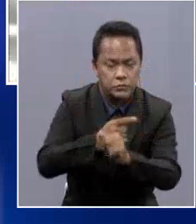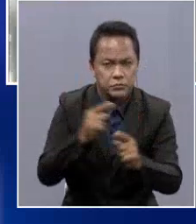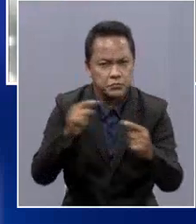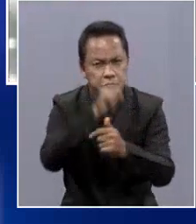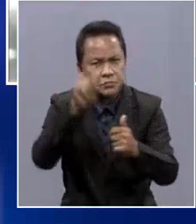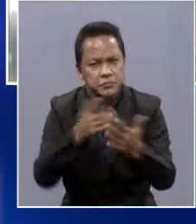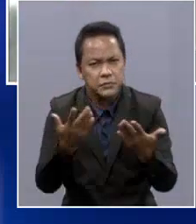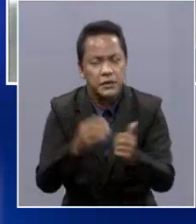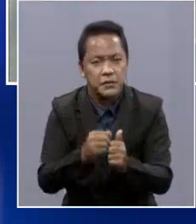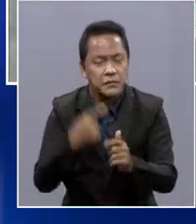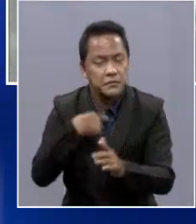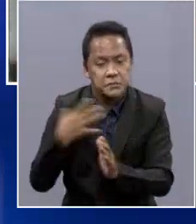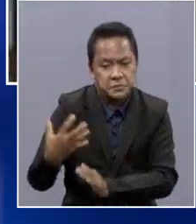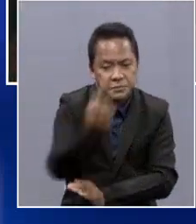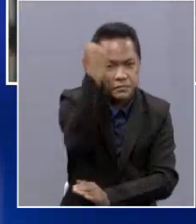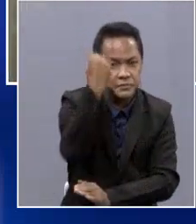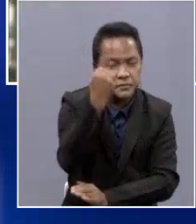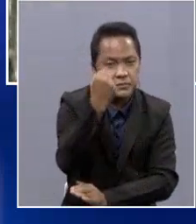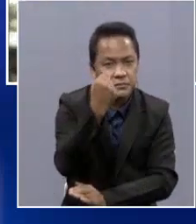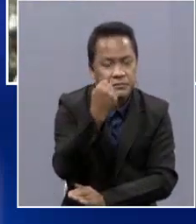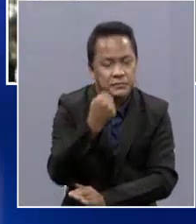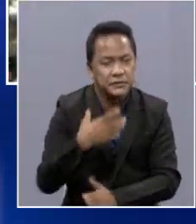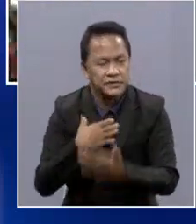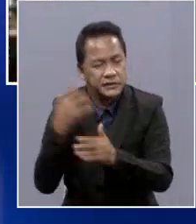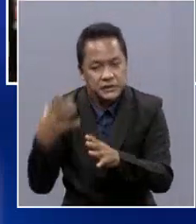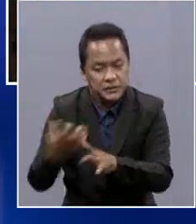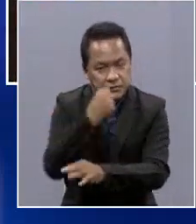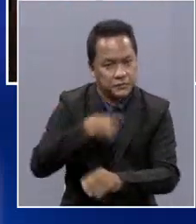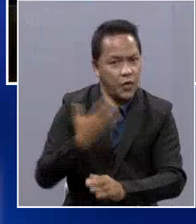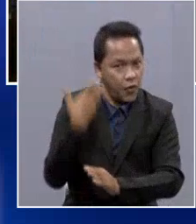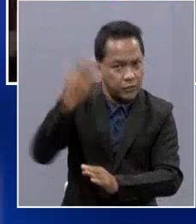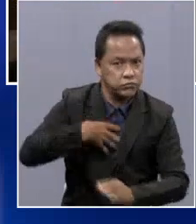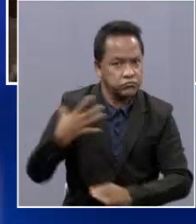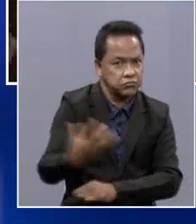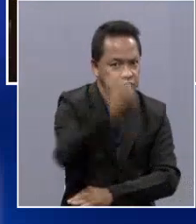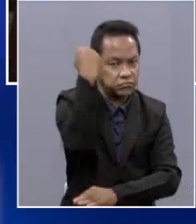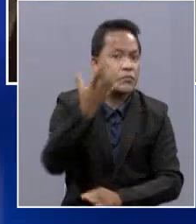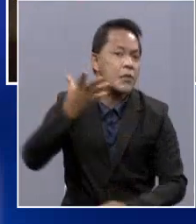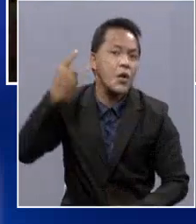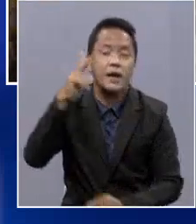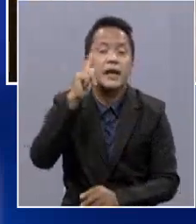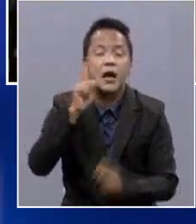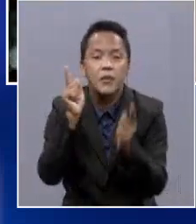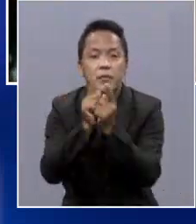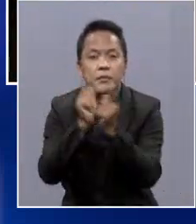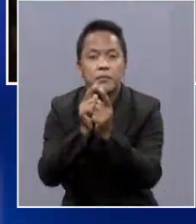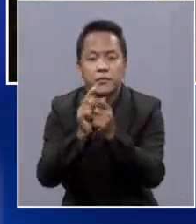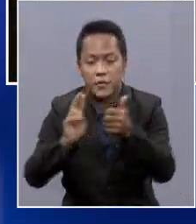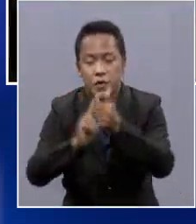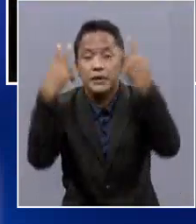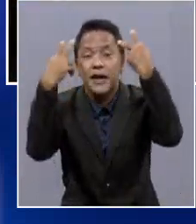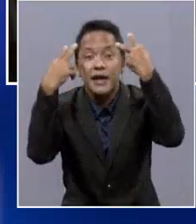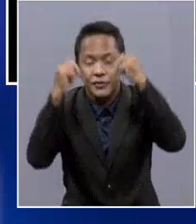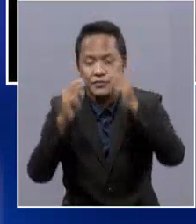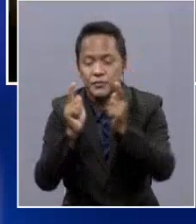มันเป็นการแบบปาดหน้าน้องรักหรือเปล่าเป็นการชิงไหวชิงพริบอะไรกันแบบนี้ไหมเมื่อวานนี้นักข่าวไปเจอตัวบิ๊กป้อมพลเอก